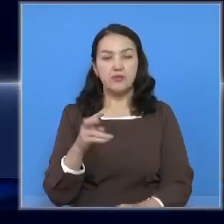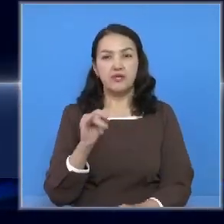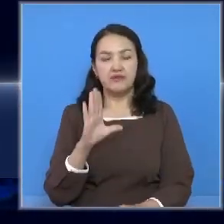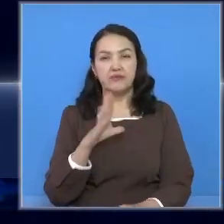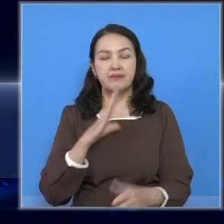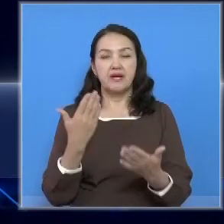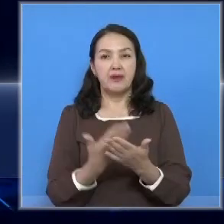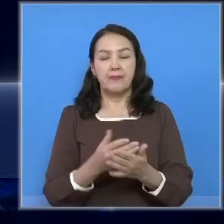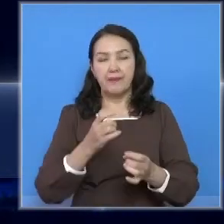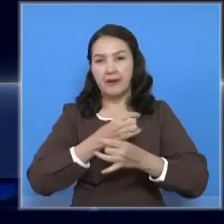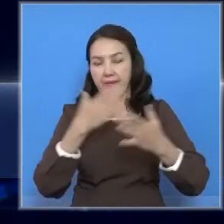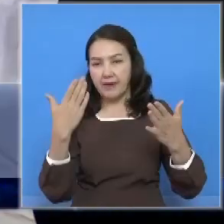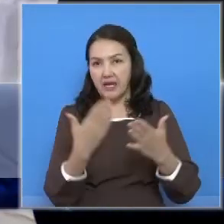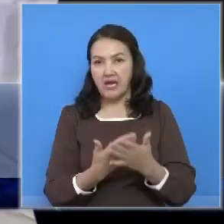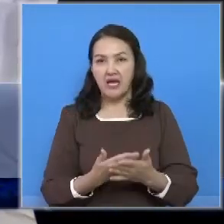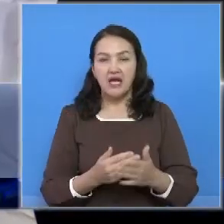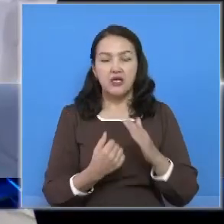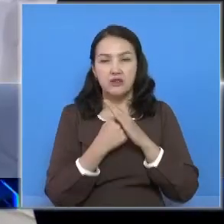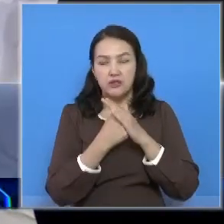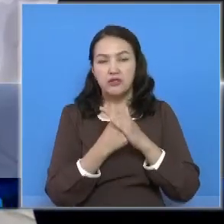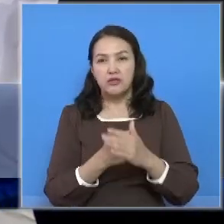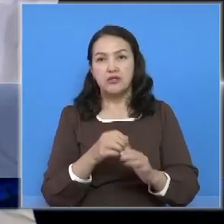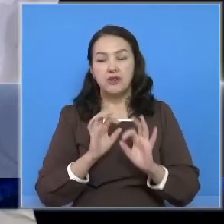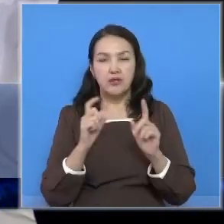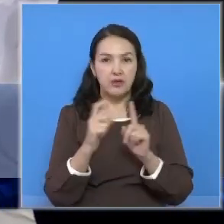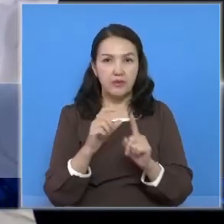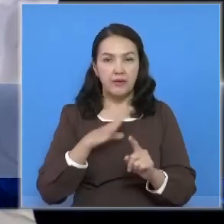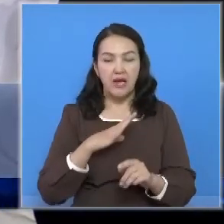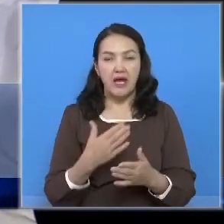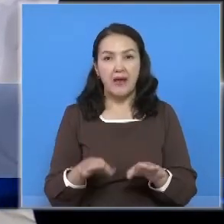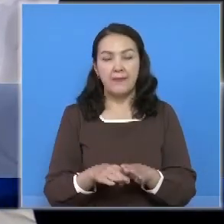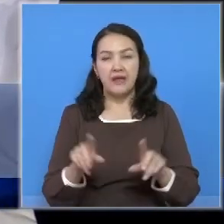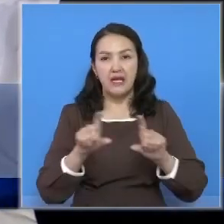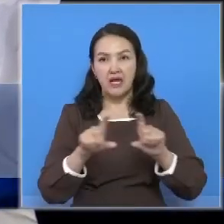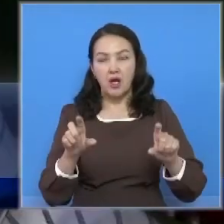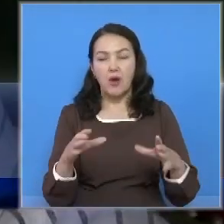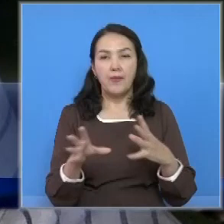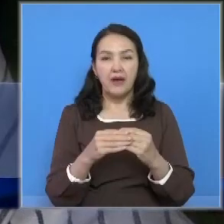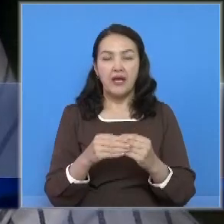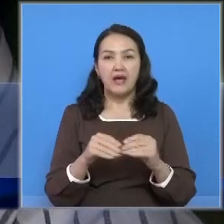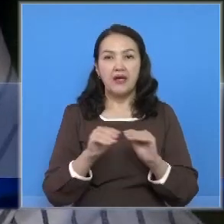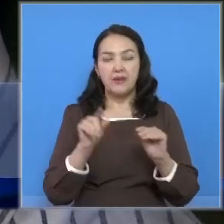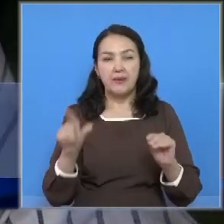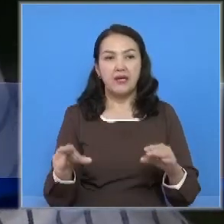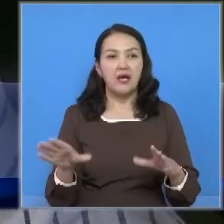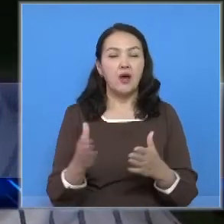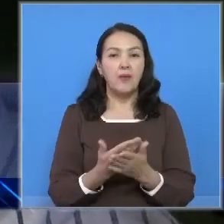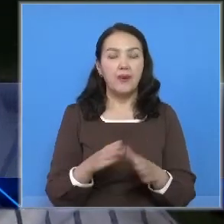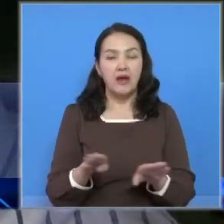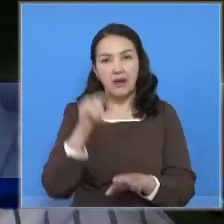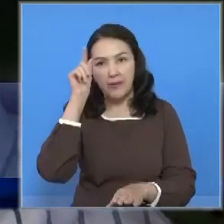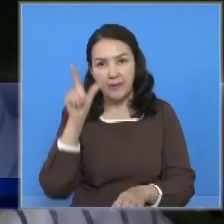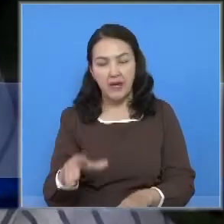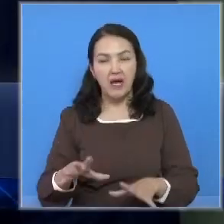Жидеханов аудандағы мәдениет саласының жетістіктерін сөз етті. Бұл тұста саз мектебі ұжымы мен шәкірттерінің қосып отырған үлесі